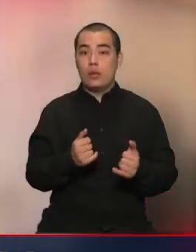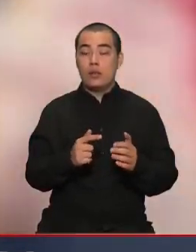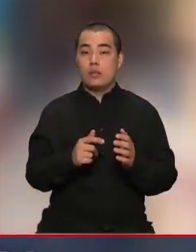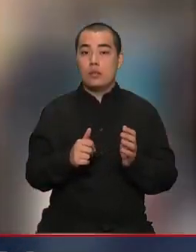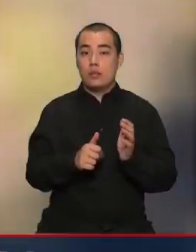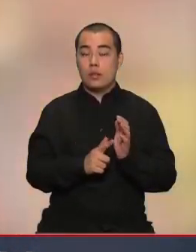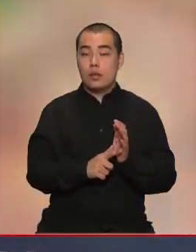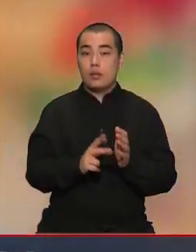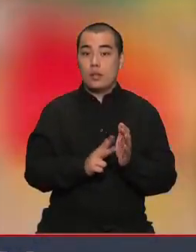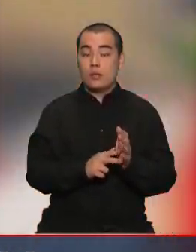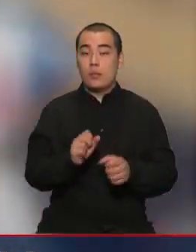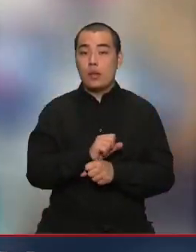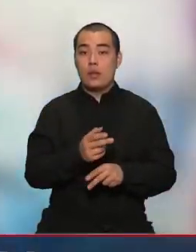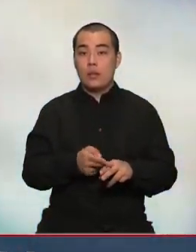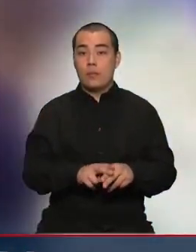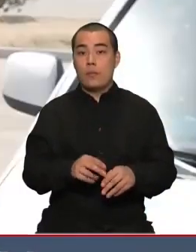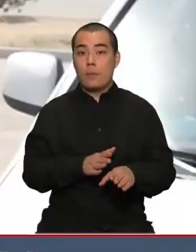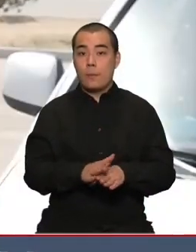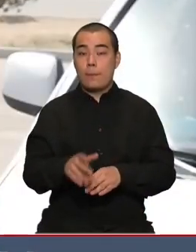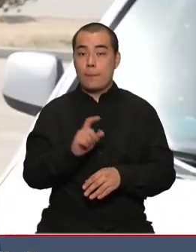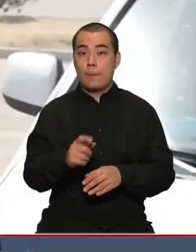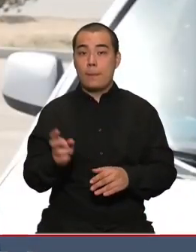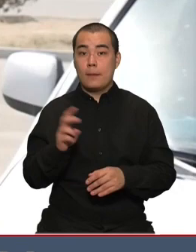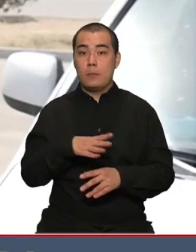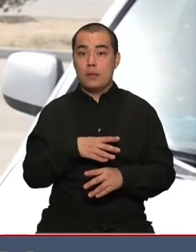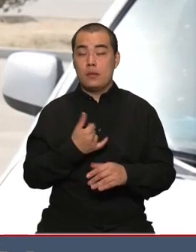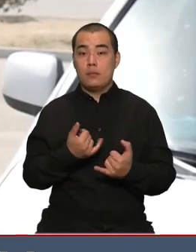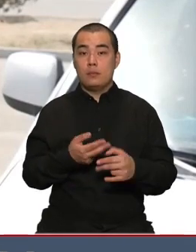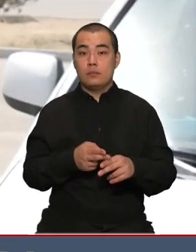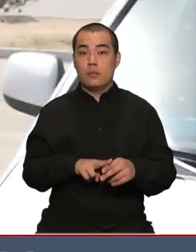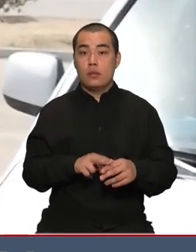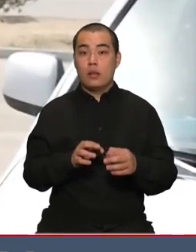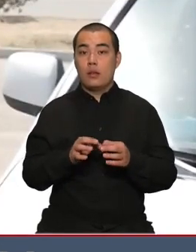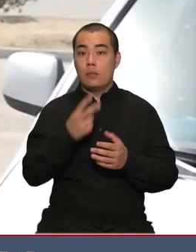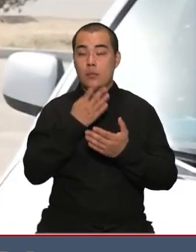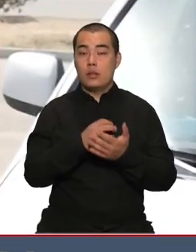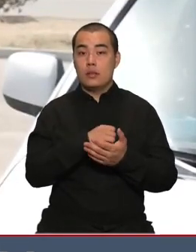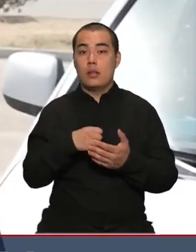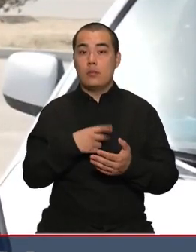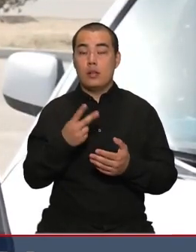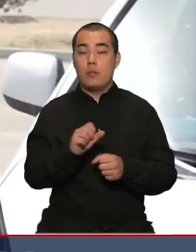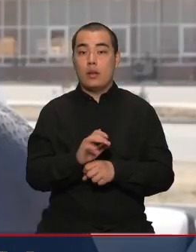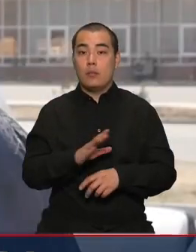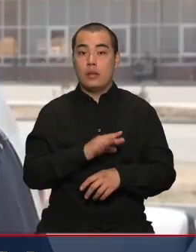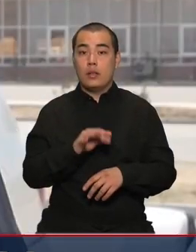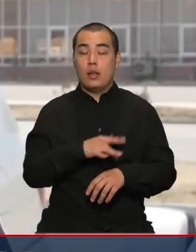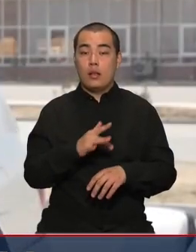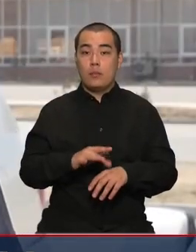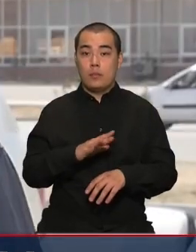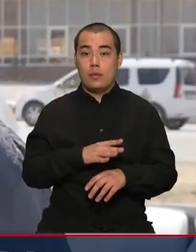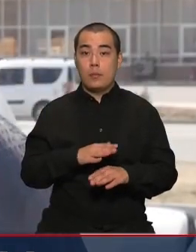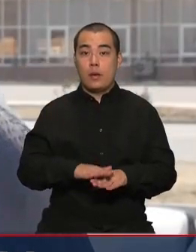машинаға адамдар толғап келдік. Шетте ауылдық жеріне 2 машина түсті, қалғандар қалаға түсті.